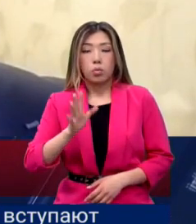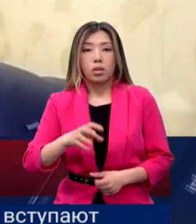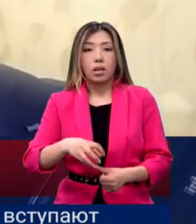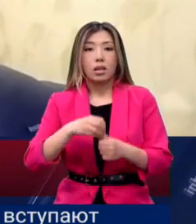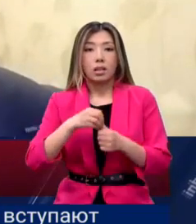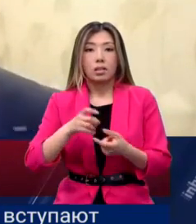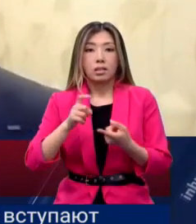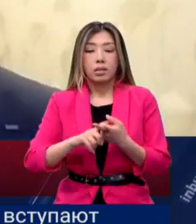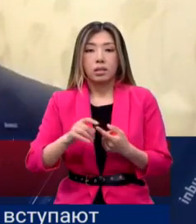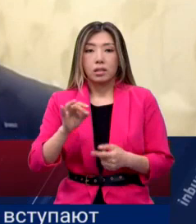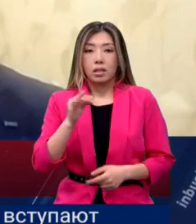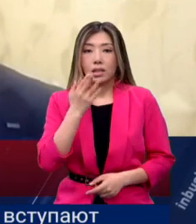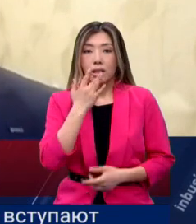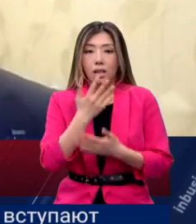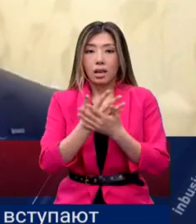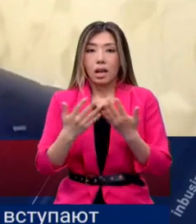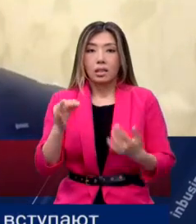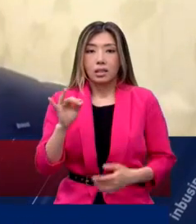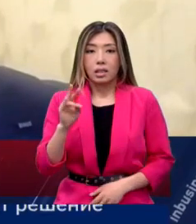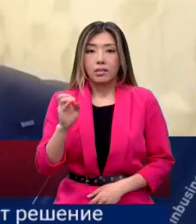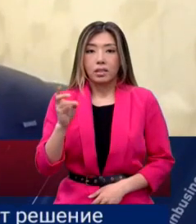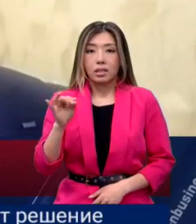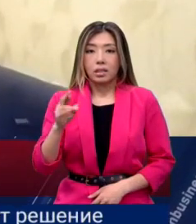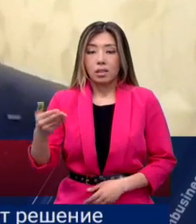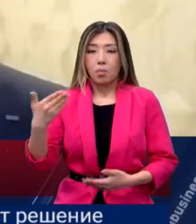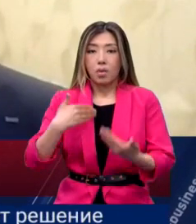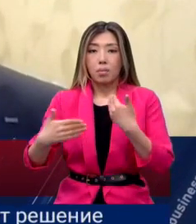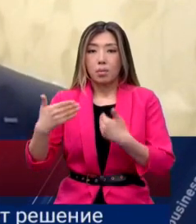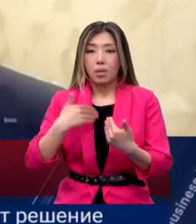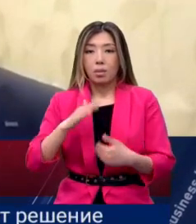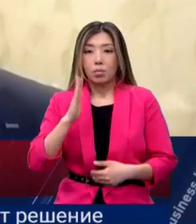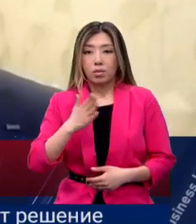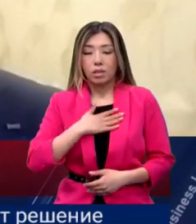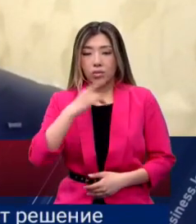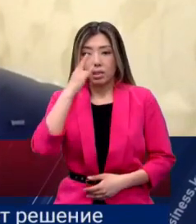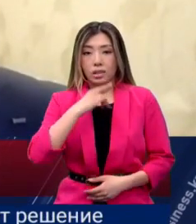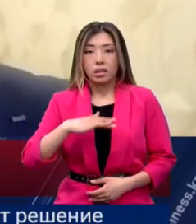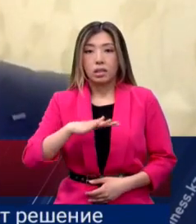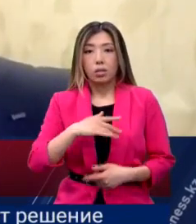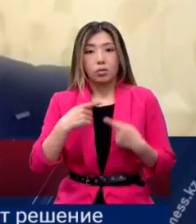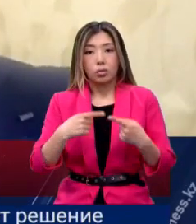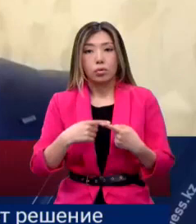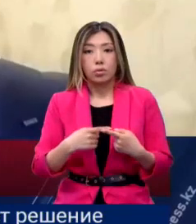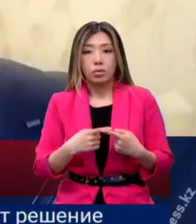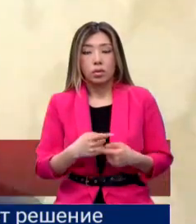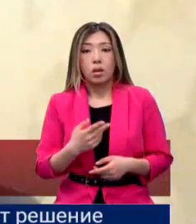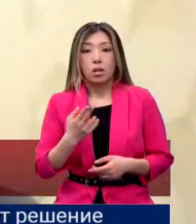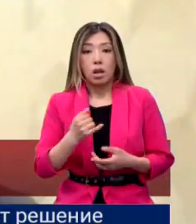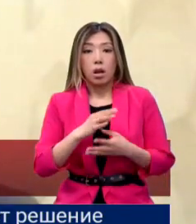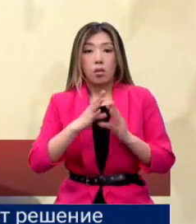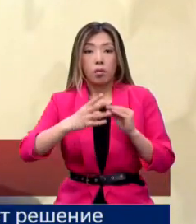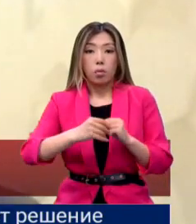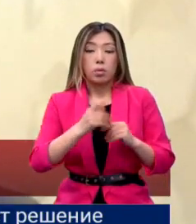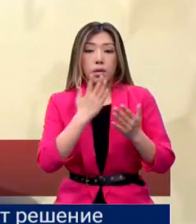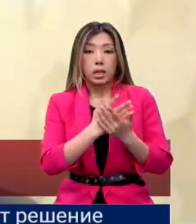по инвестпривлекательности. Вы как такие прогнозы оцениваете? Вы знаете, на самом деле мы эти прогнозы положительно оцениваем.